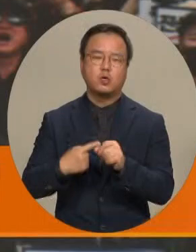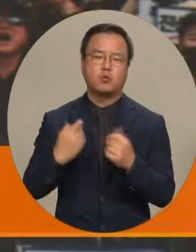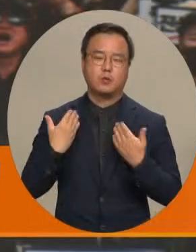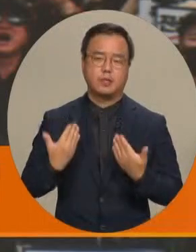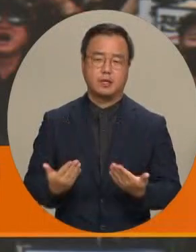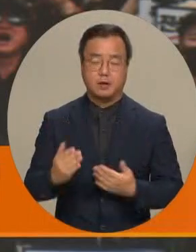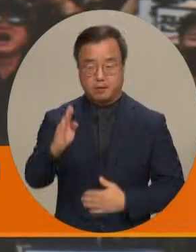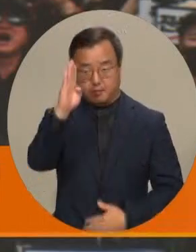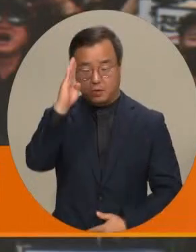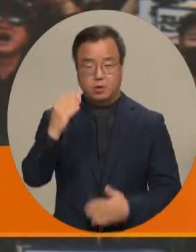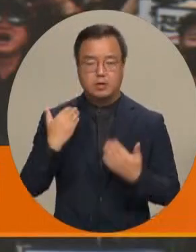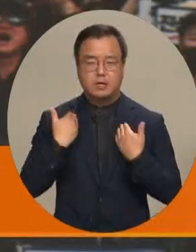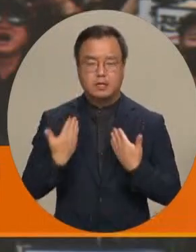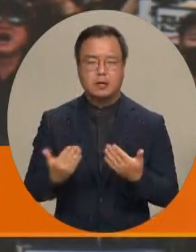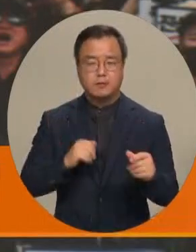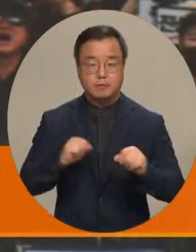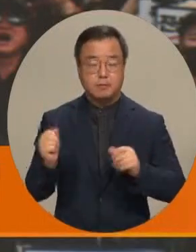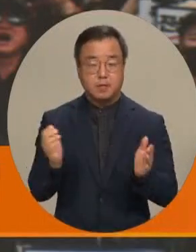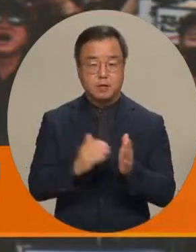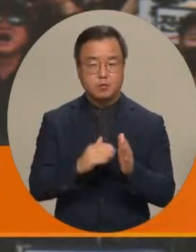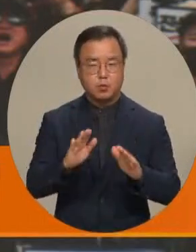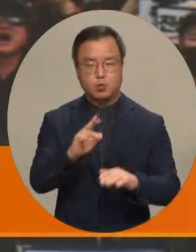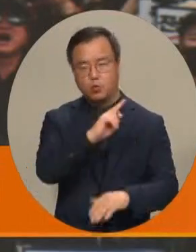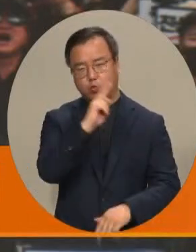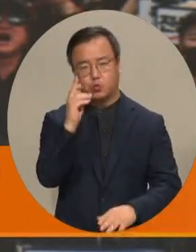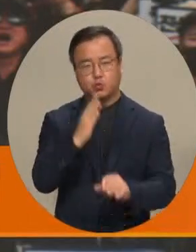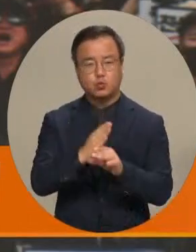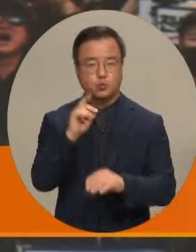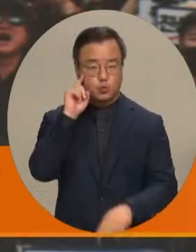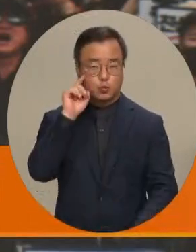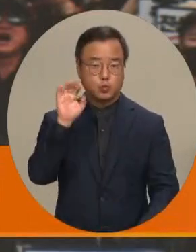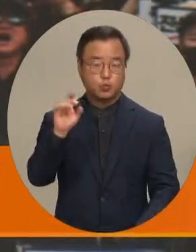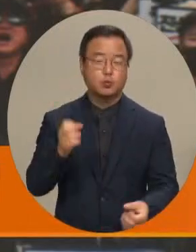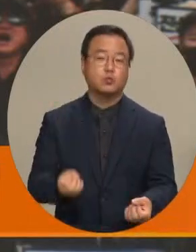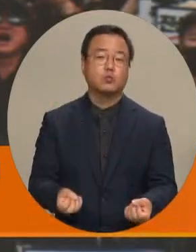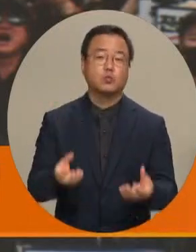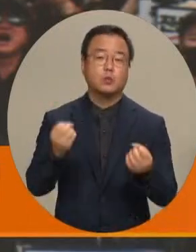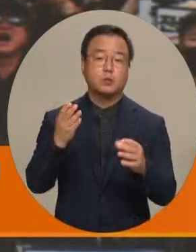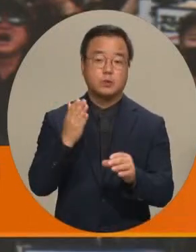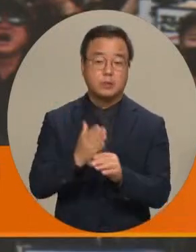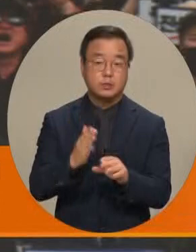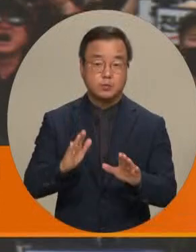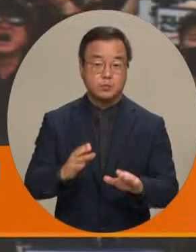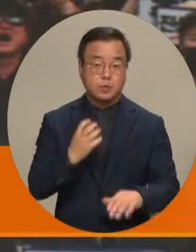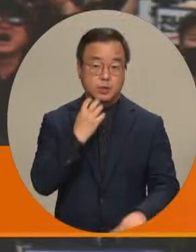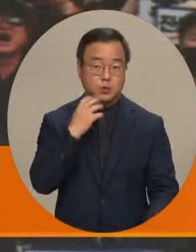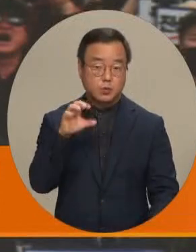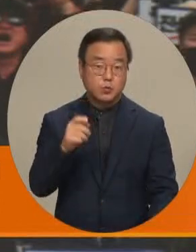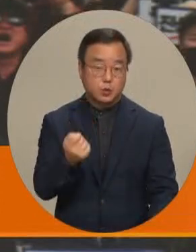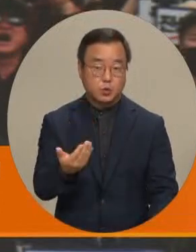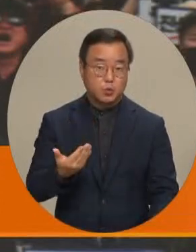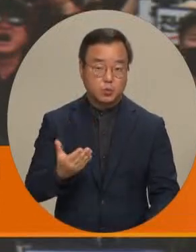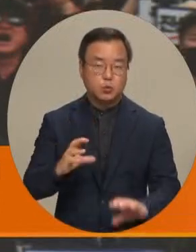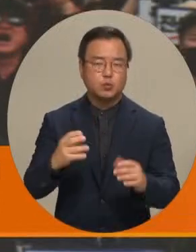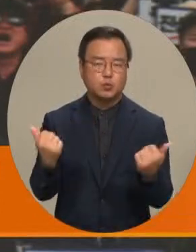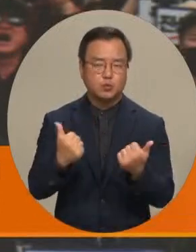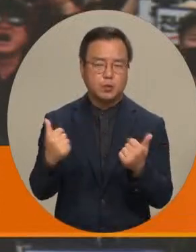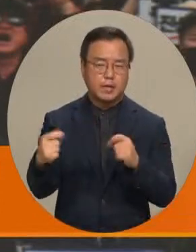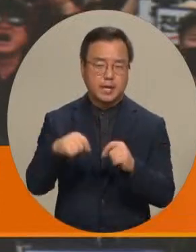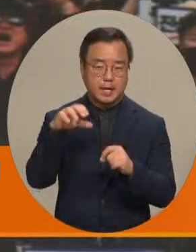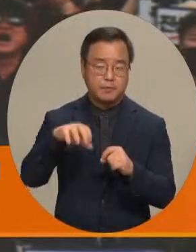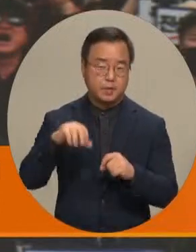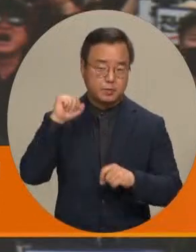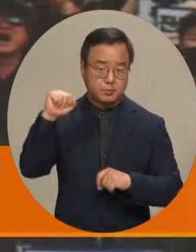집단 행동에 나섰고 이 오후에는 추모제도 이어지고 있는데요. 이 서울에선 조금 전 국회의사당 앞에서